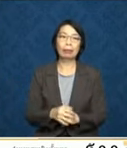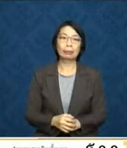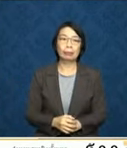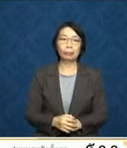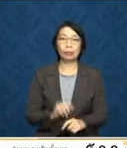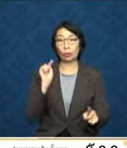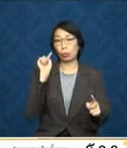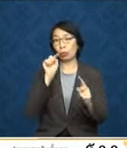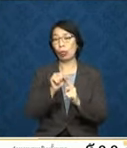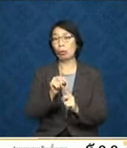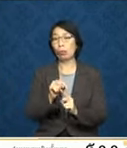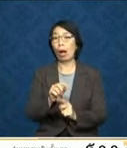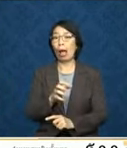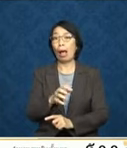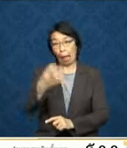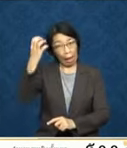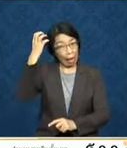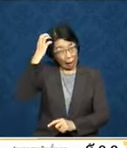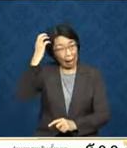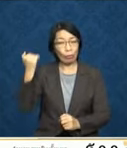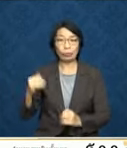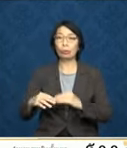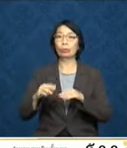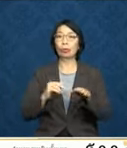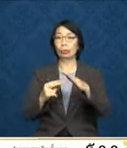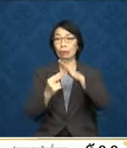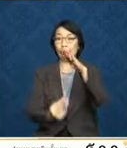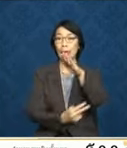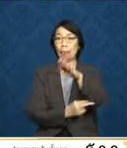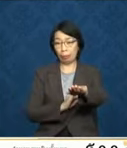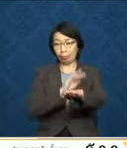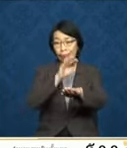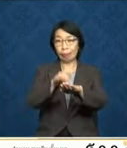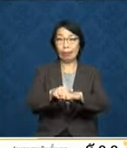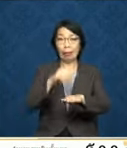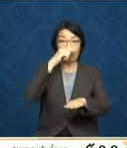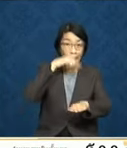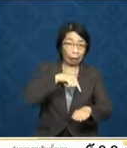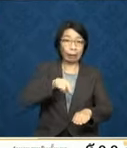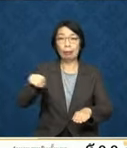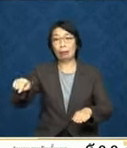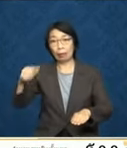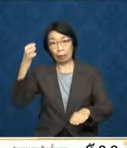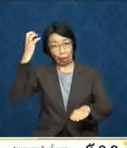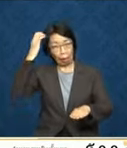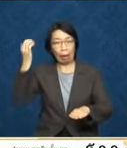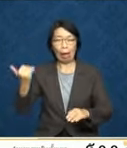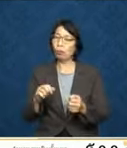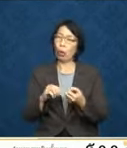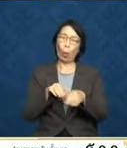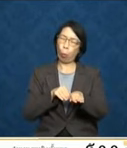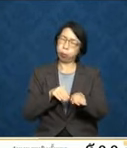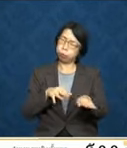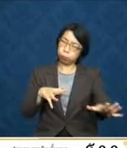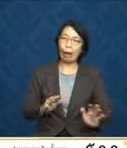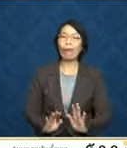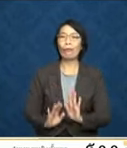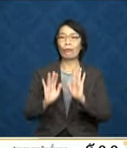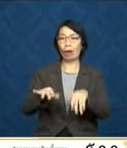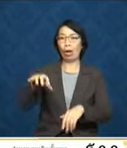าวผ่านสะพานมิตรภาพไทยลาวนั้นผ่านถนนเส้นนี้อันนั้นก็อยากฝากท่านประธานไปยังกรมทางหลวง